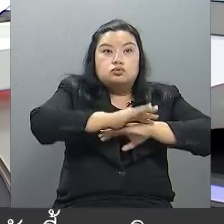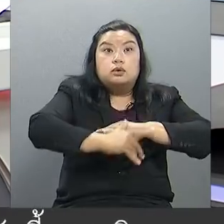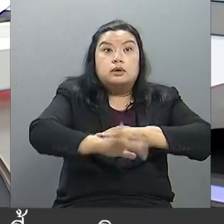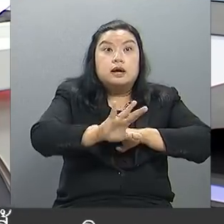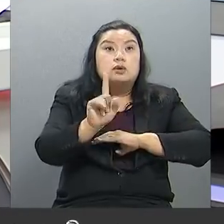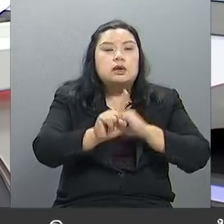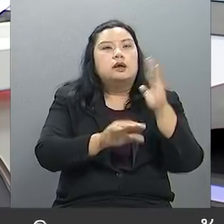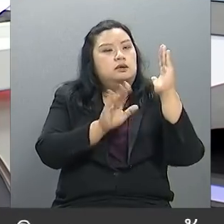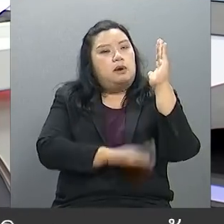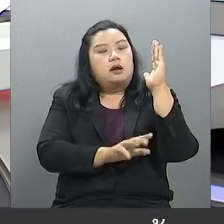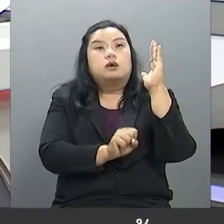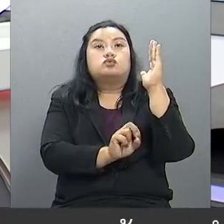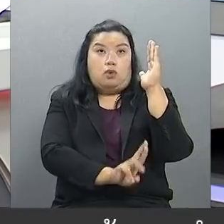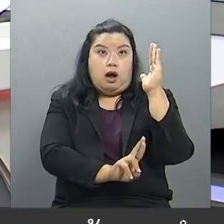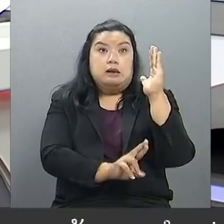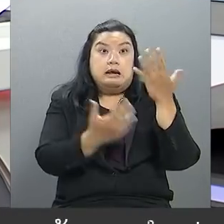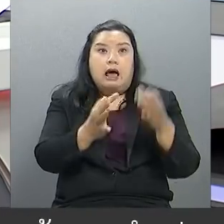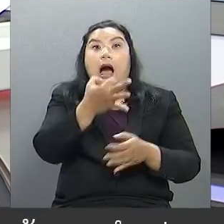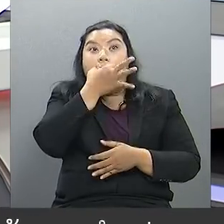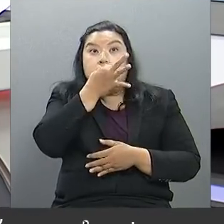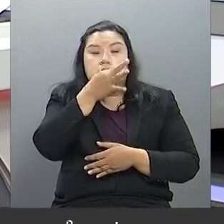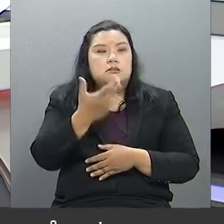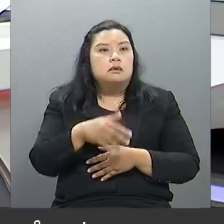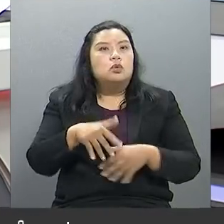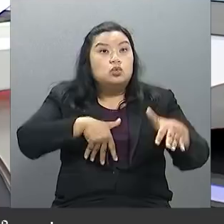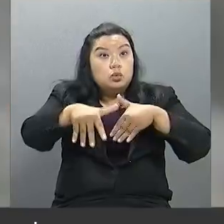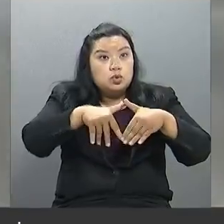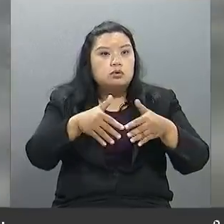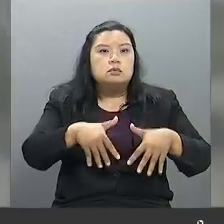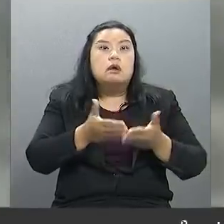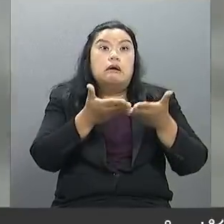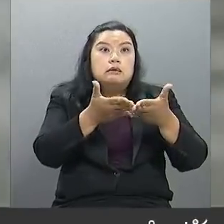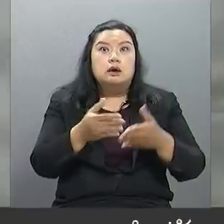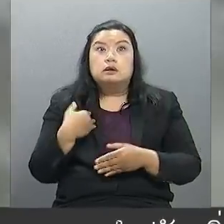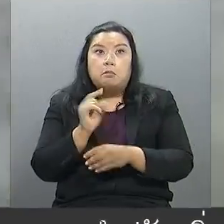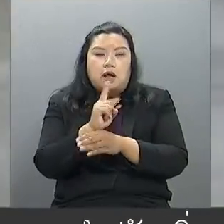านีจนชาวประมงพื้นบ้านต้องขับเรือหนีค่ะ